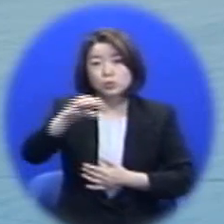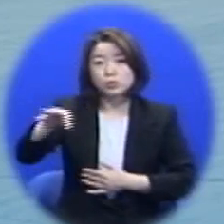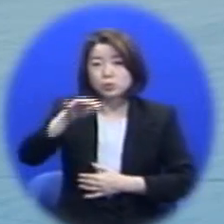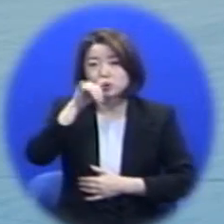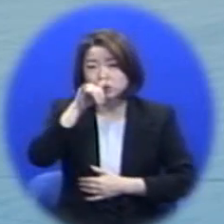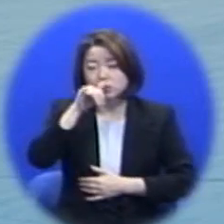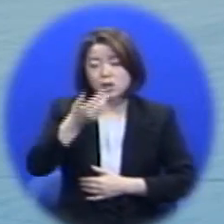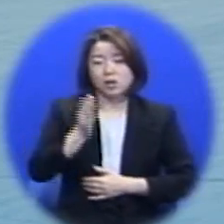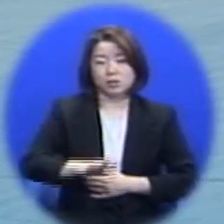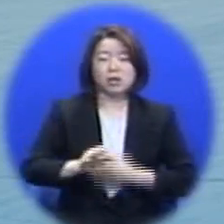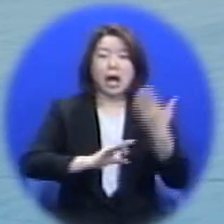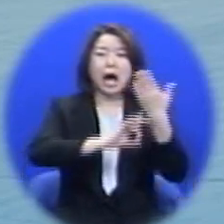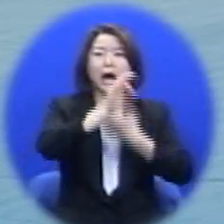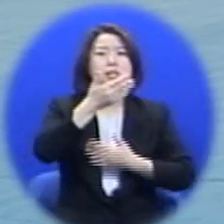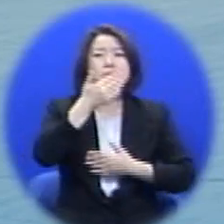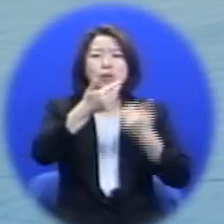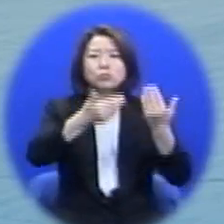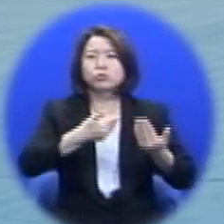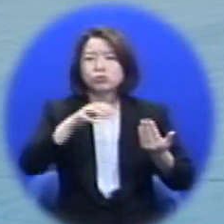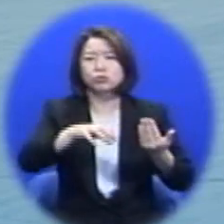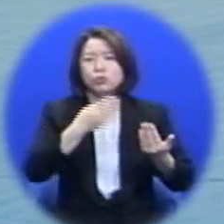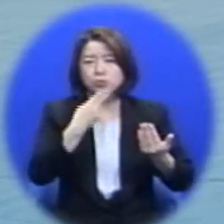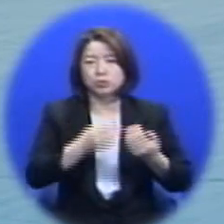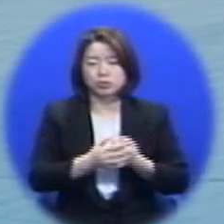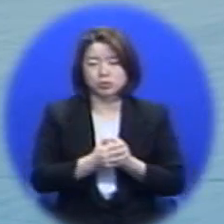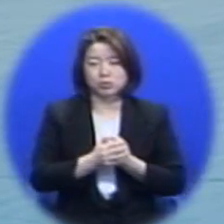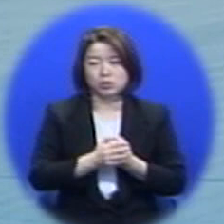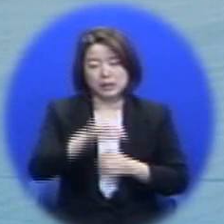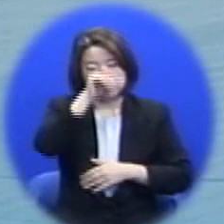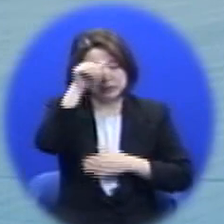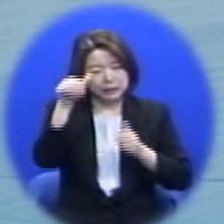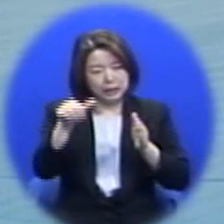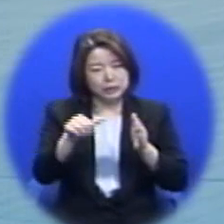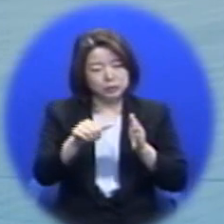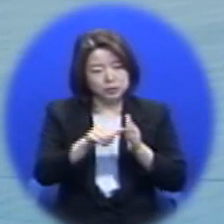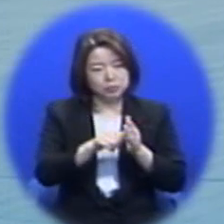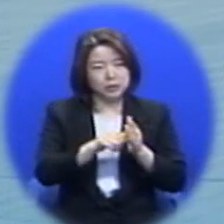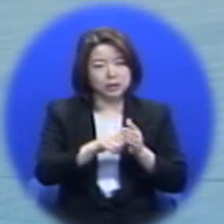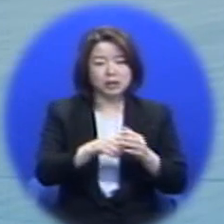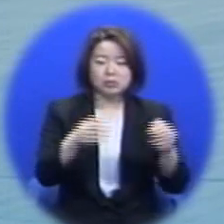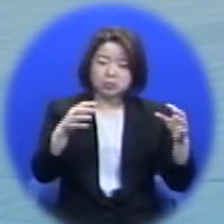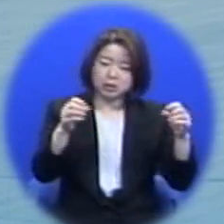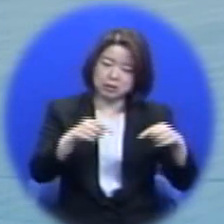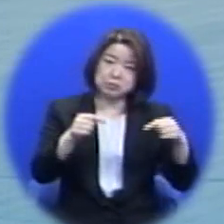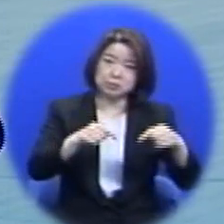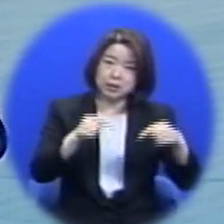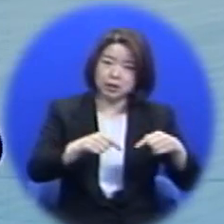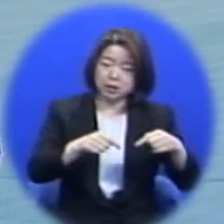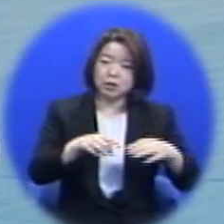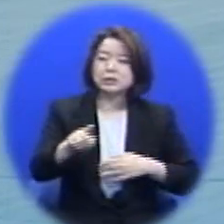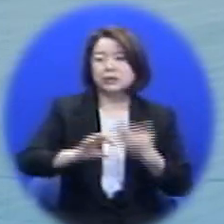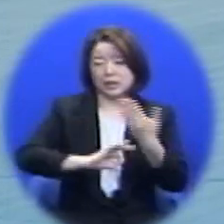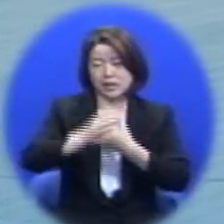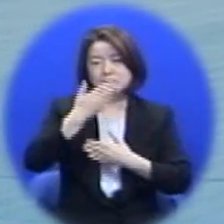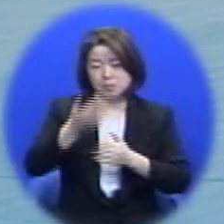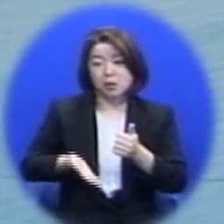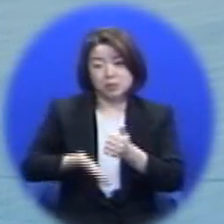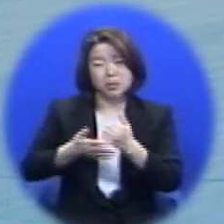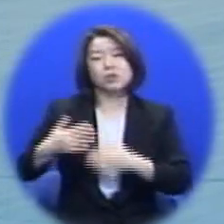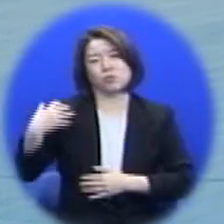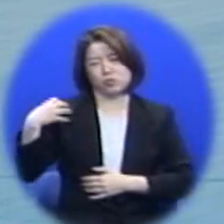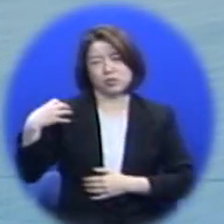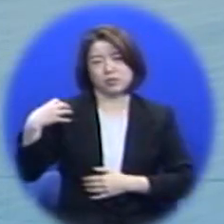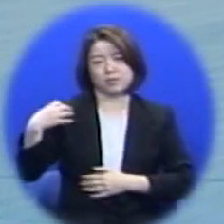없다는 거예요. 그래서 장로님들과 교인들과 의논했습니다. 이거 우리가 합시다. 그래서 그때부터